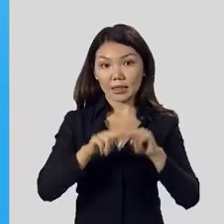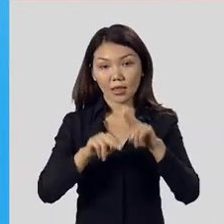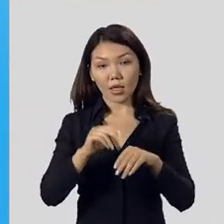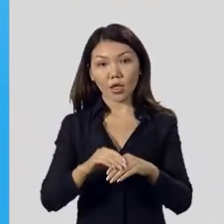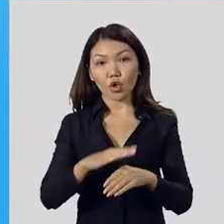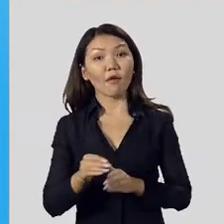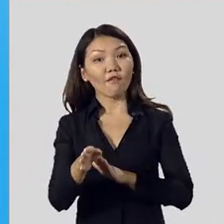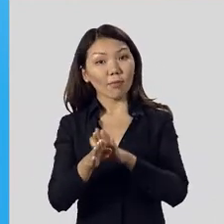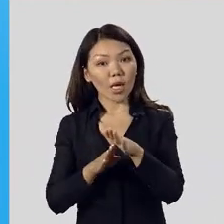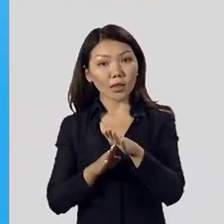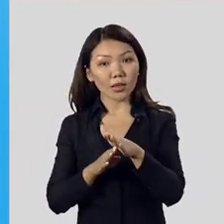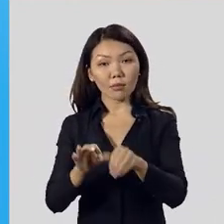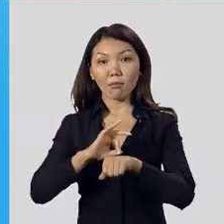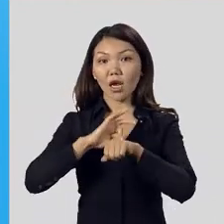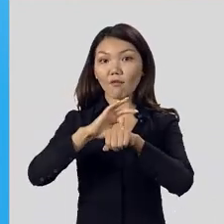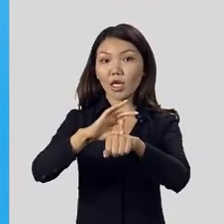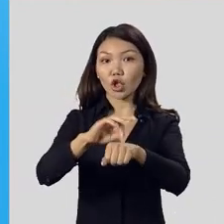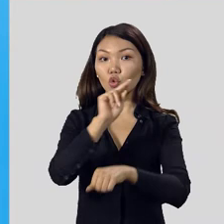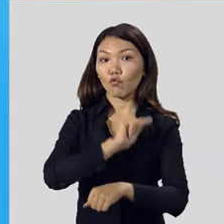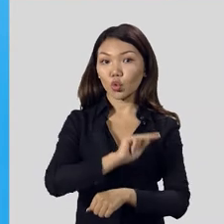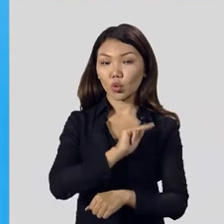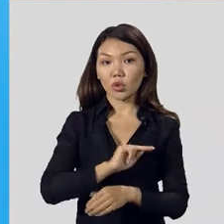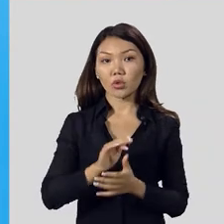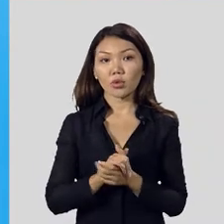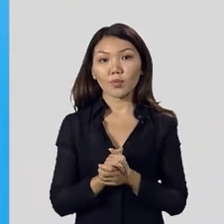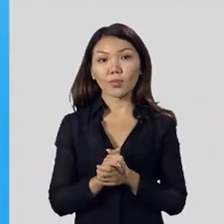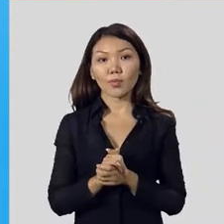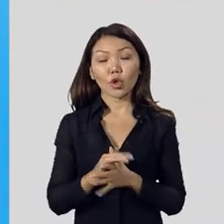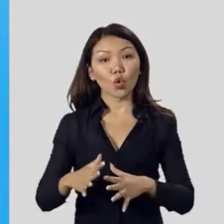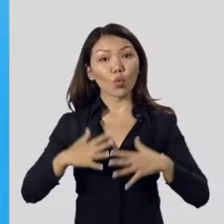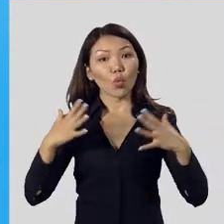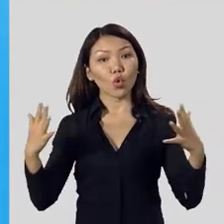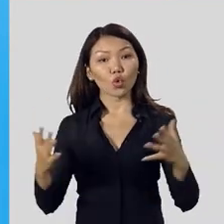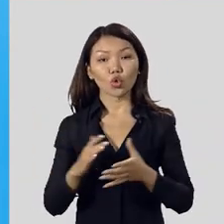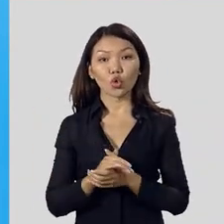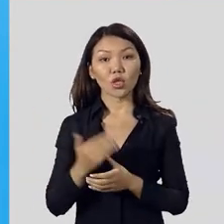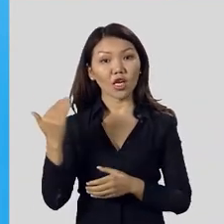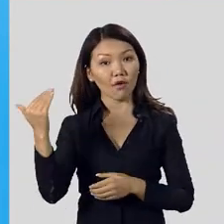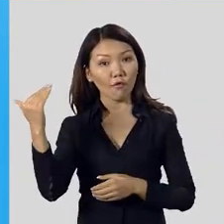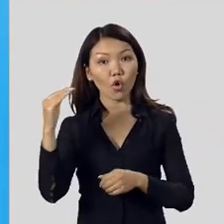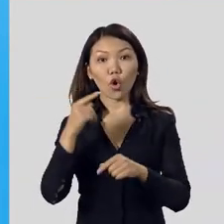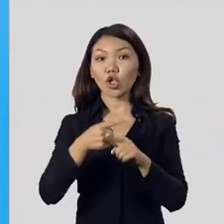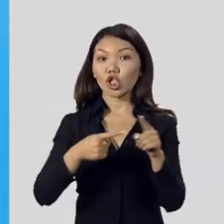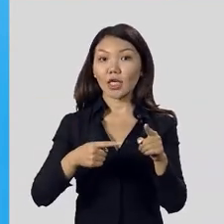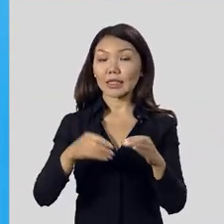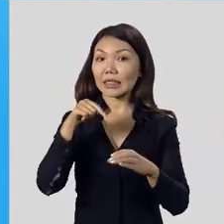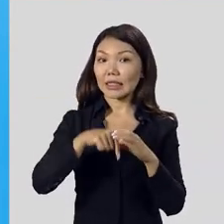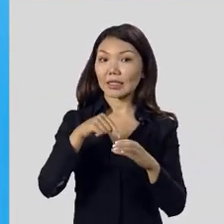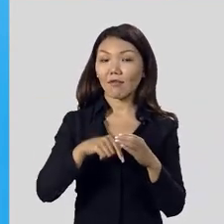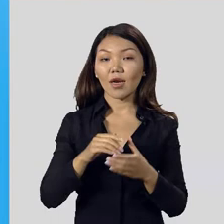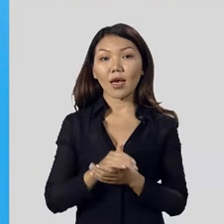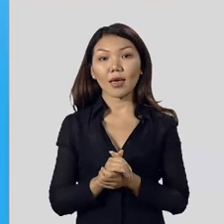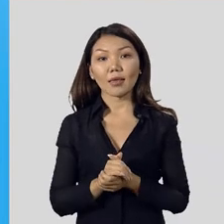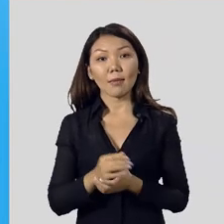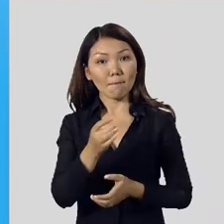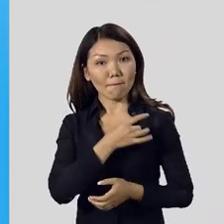Он выполняет проводящую функцию. И большую его часть составляет белое